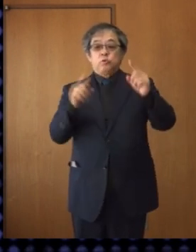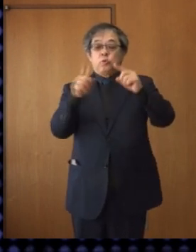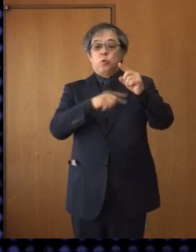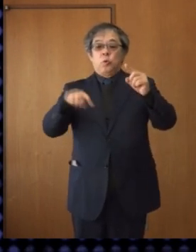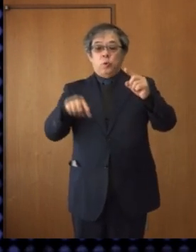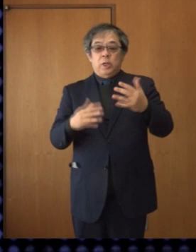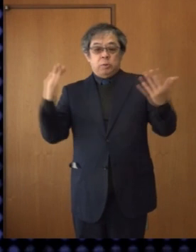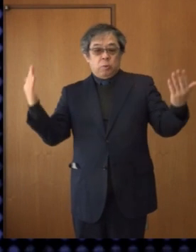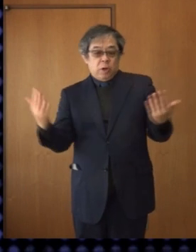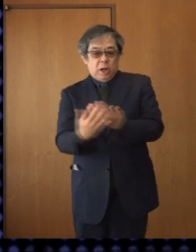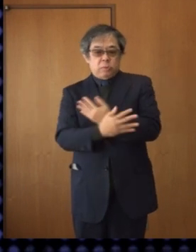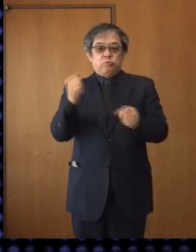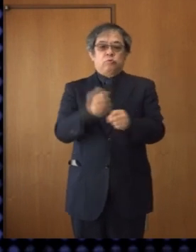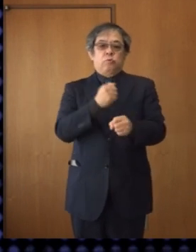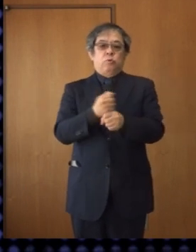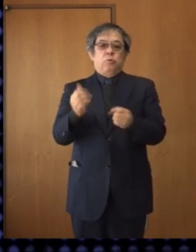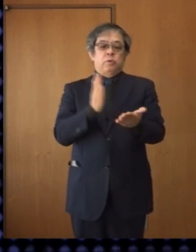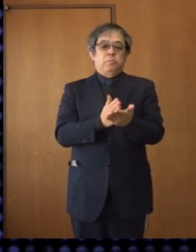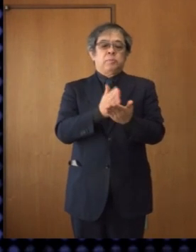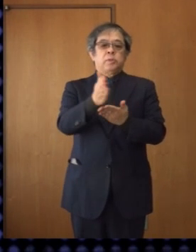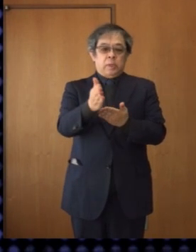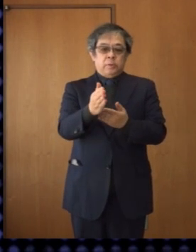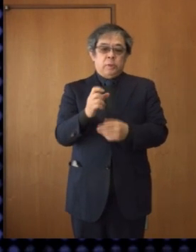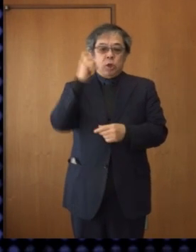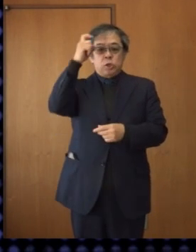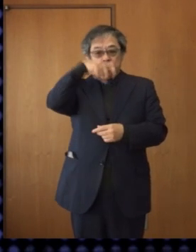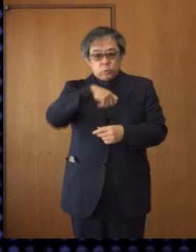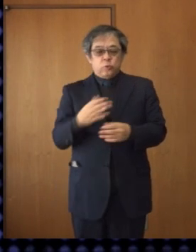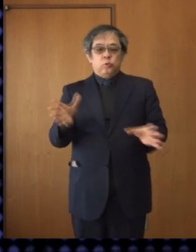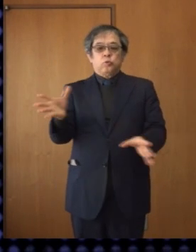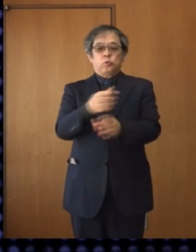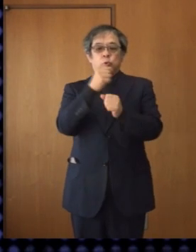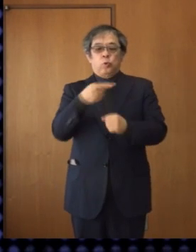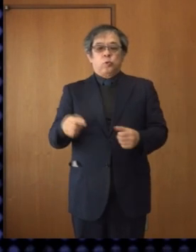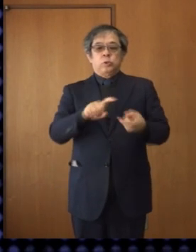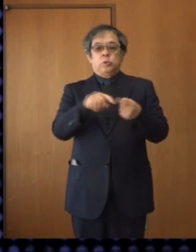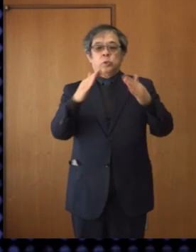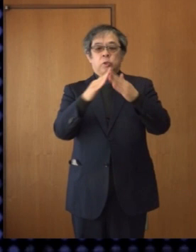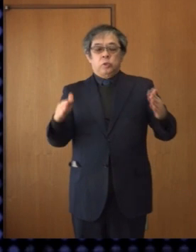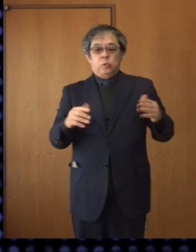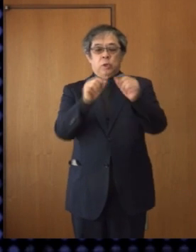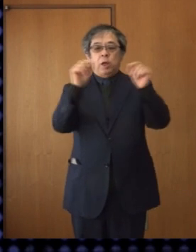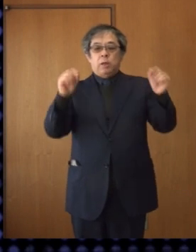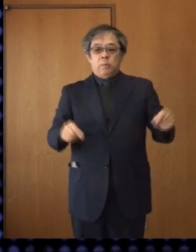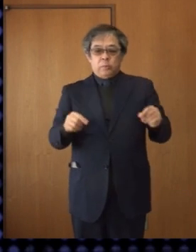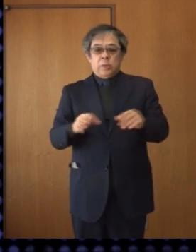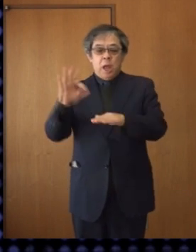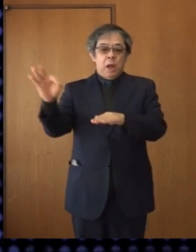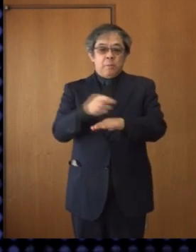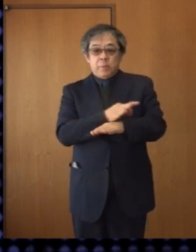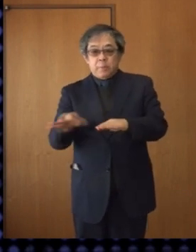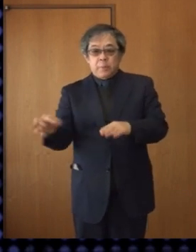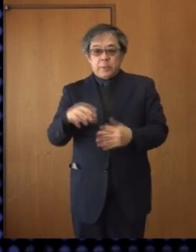工事がスタート。旧統一教会問題では各メディアが取り上げ、市長